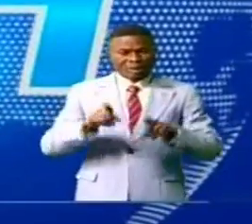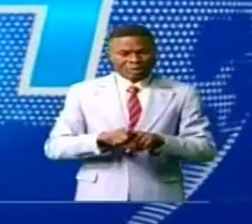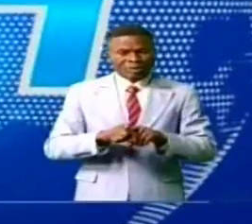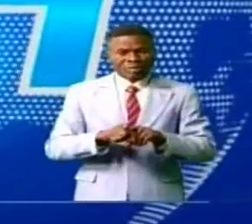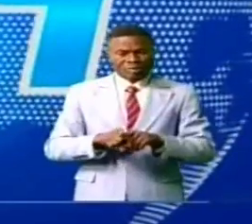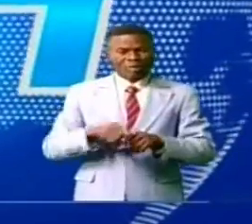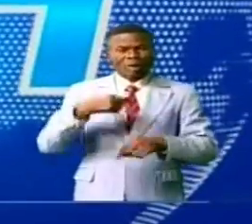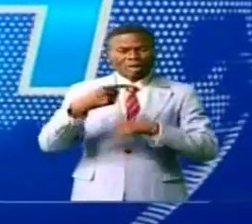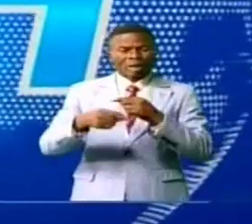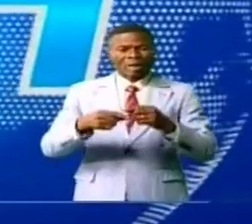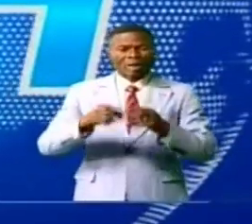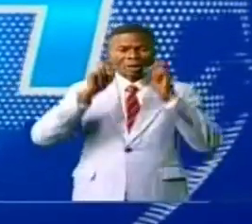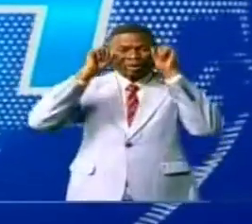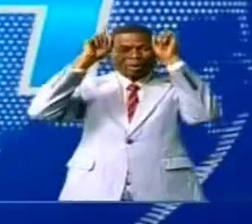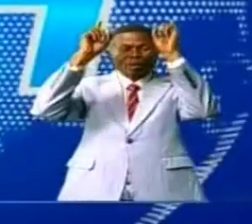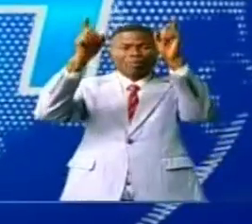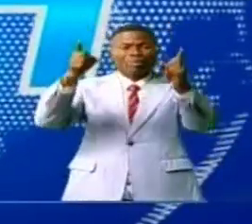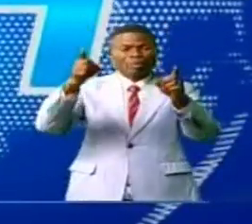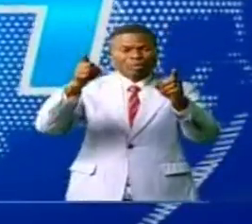en circulation